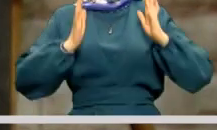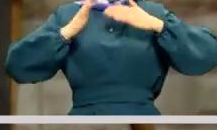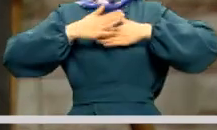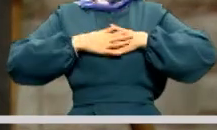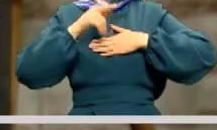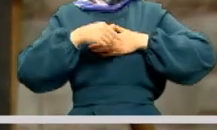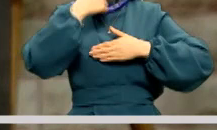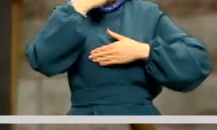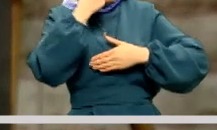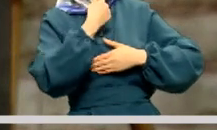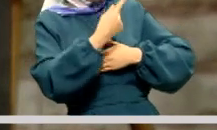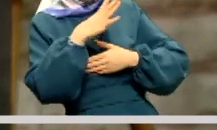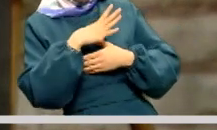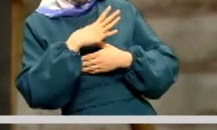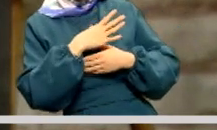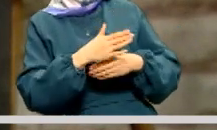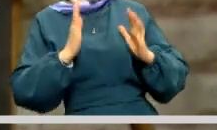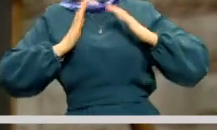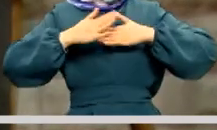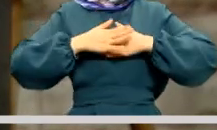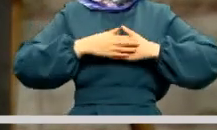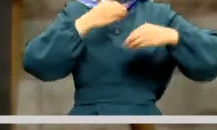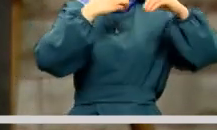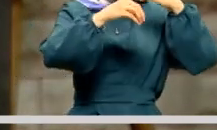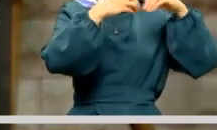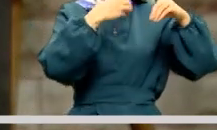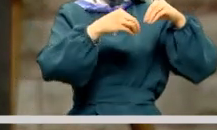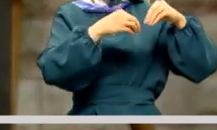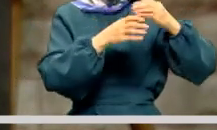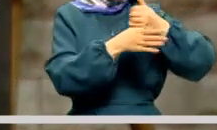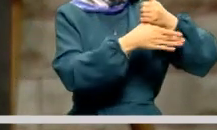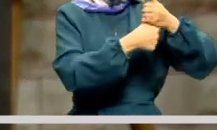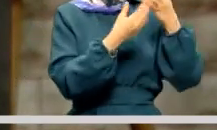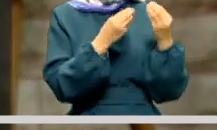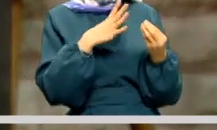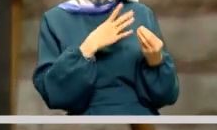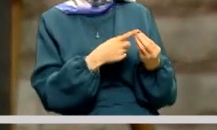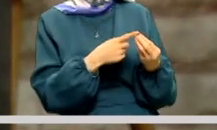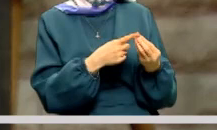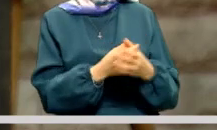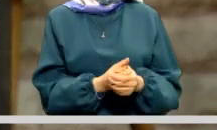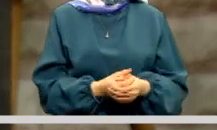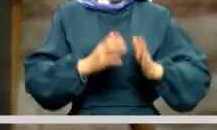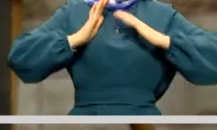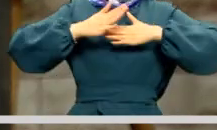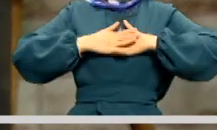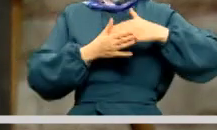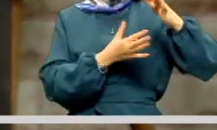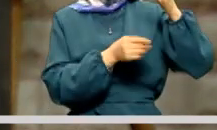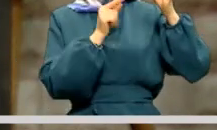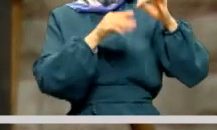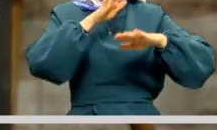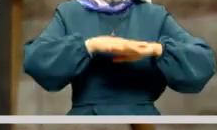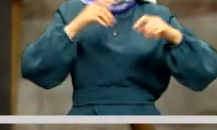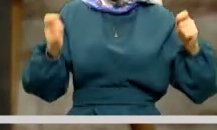yalanı varsa namaz kıldığı halde ticaretinde Efendim sahteliği varsa namaz kıldığı halde yaptığı işinde